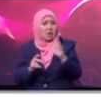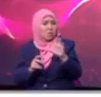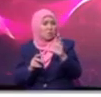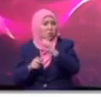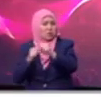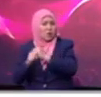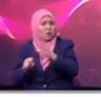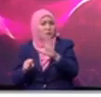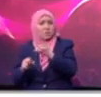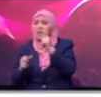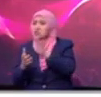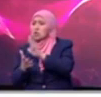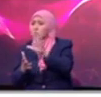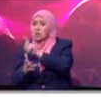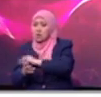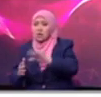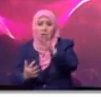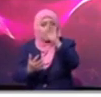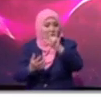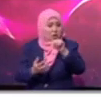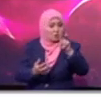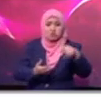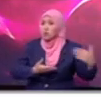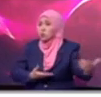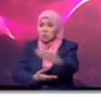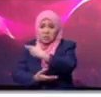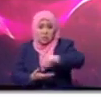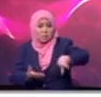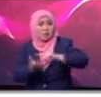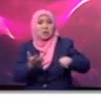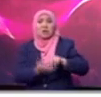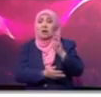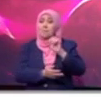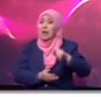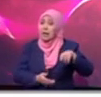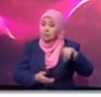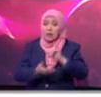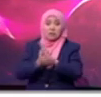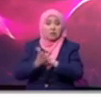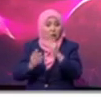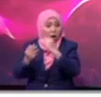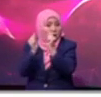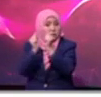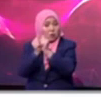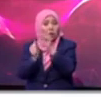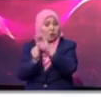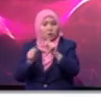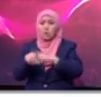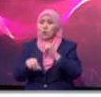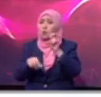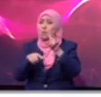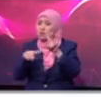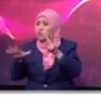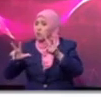isterinya 53 tahun yang dilantik sebagai Ejen kutipan zakat maib ditahan di Kuala Lumpur kira-kira pukul 1235